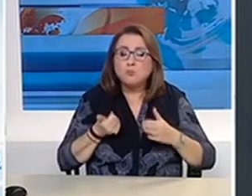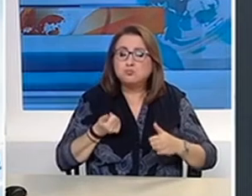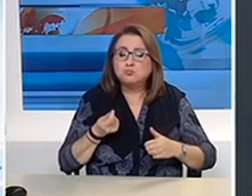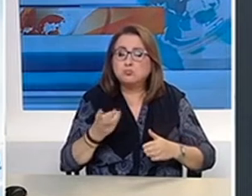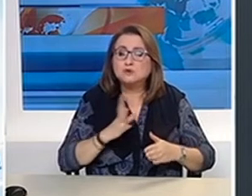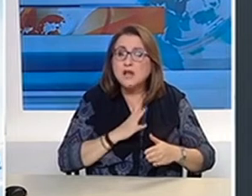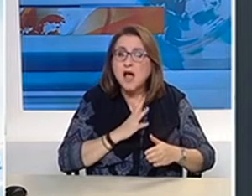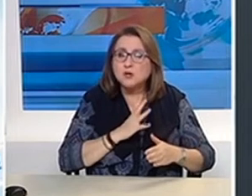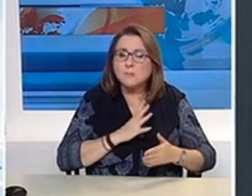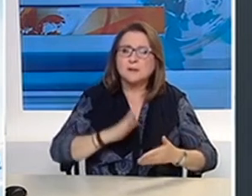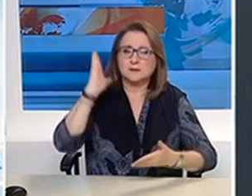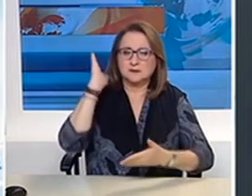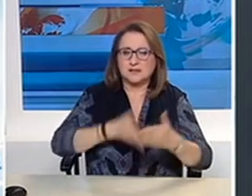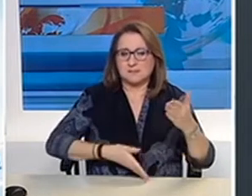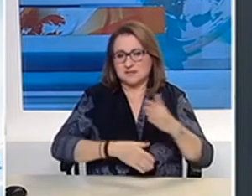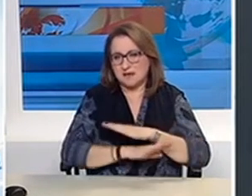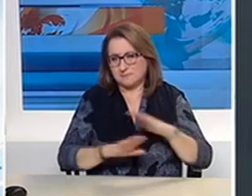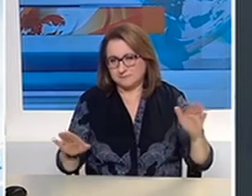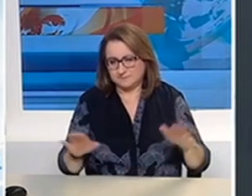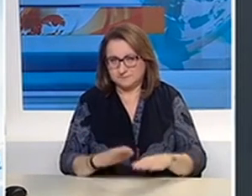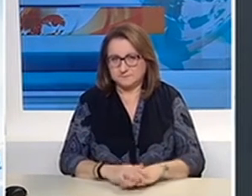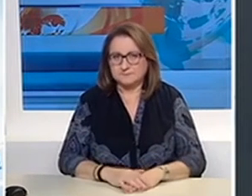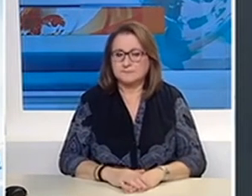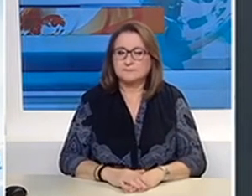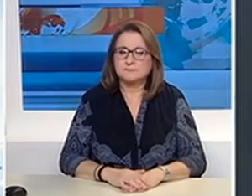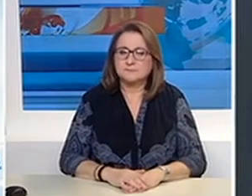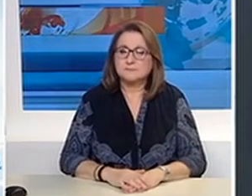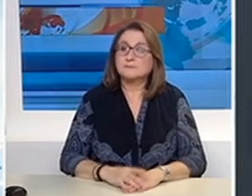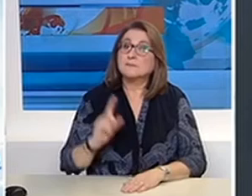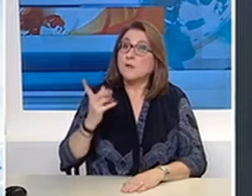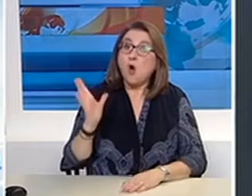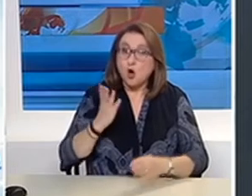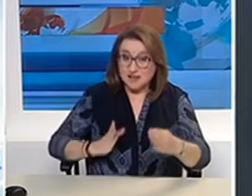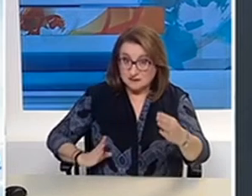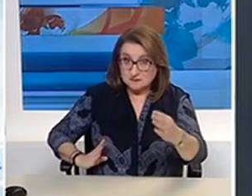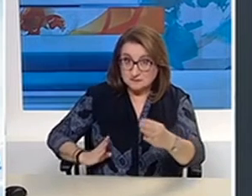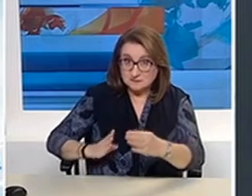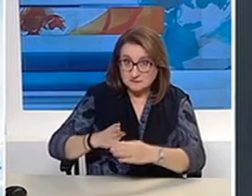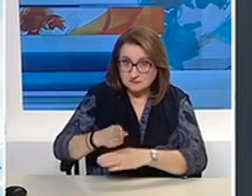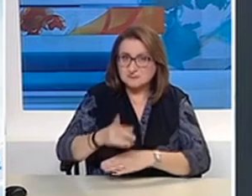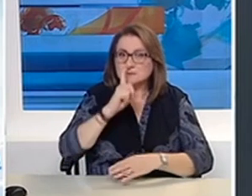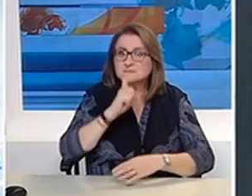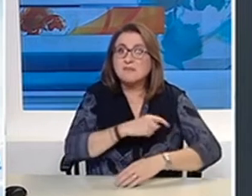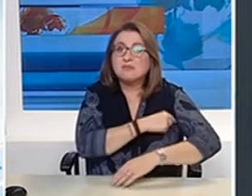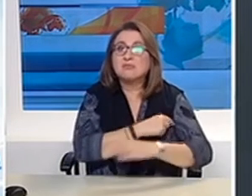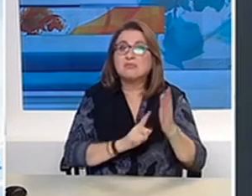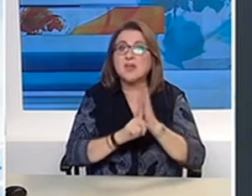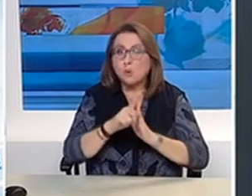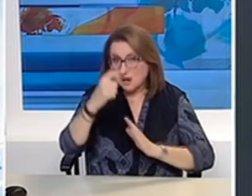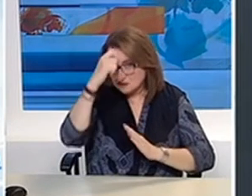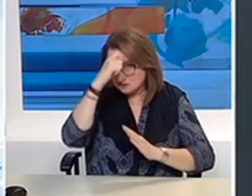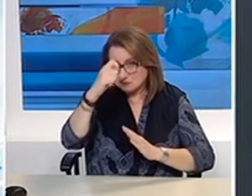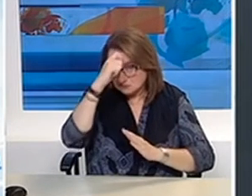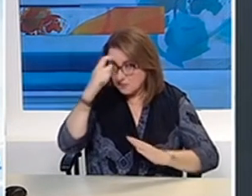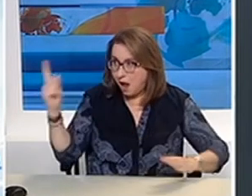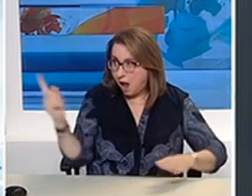55% αν διατίθεται καμπίνες. Στη θερμομέτρηση και τη συμπλήρωση ειδικού ερωτηματολογίου κατάστασης υγείας πριν την επιβίβαση στο πλοίο και